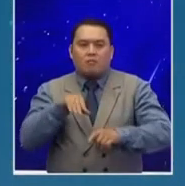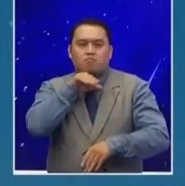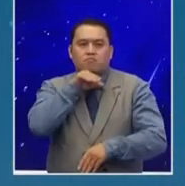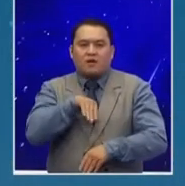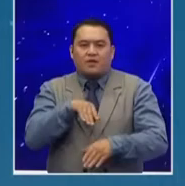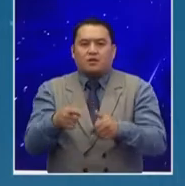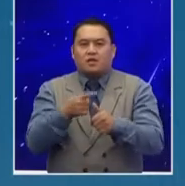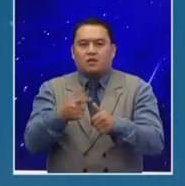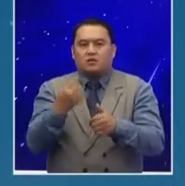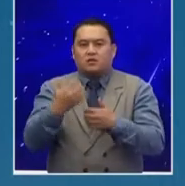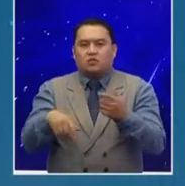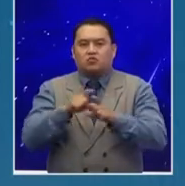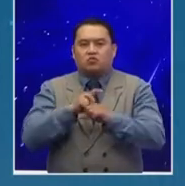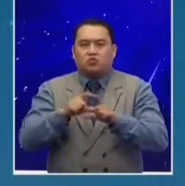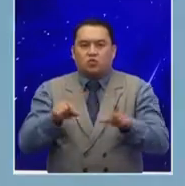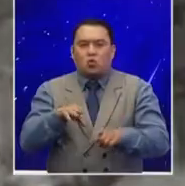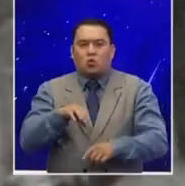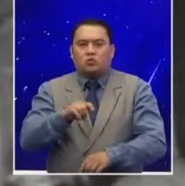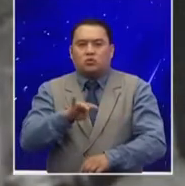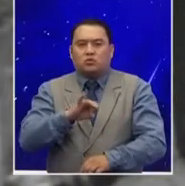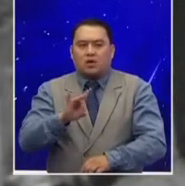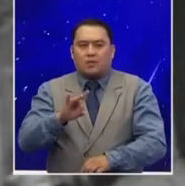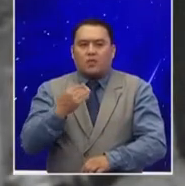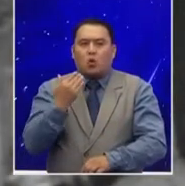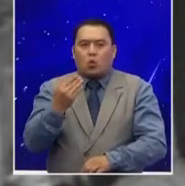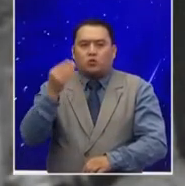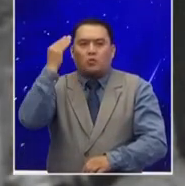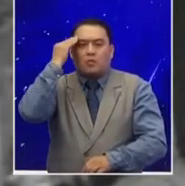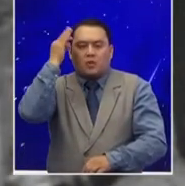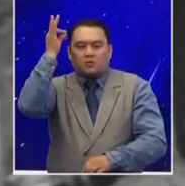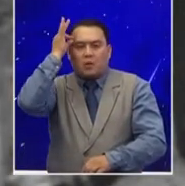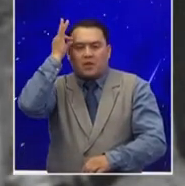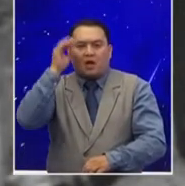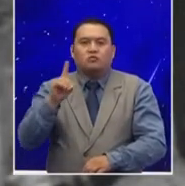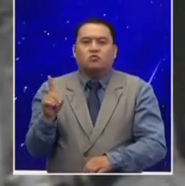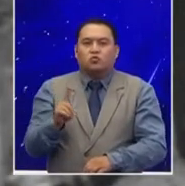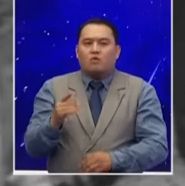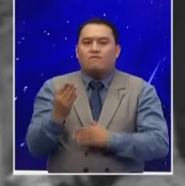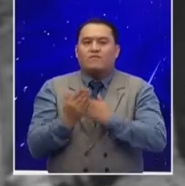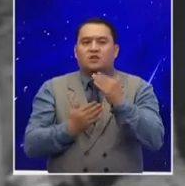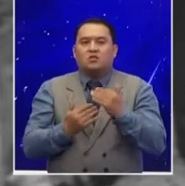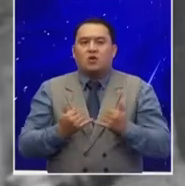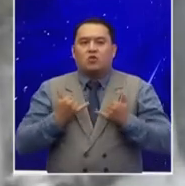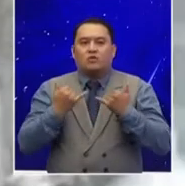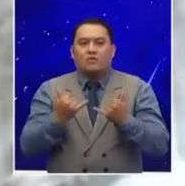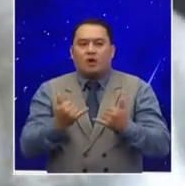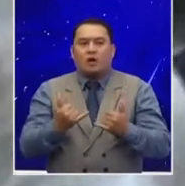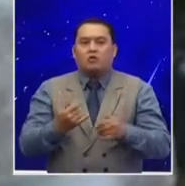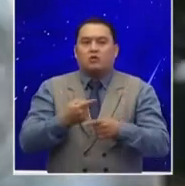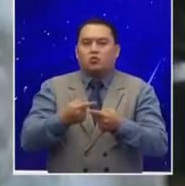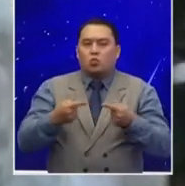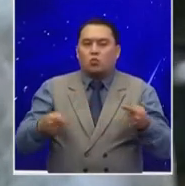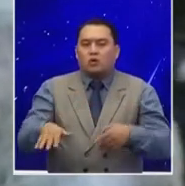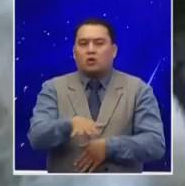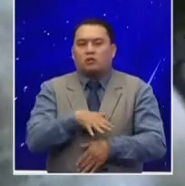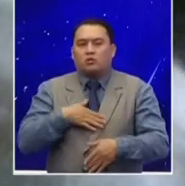была названа средняя школа села Кызылжар, в которой он учился. Как вспоминают коллеги, несмотря на высокий чин, академик всегда относился к